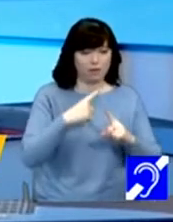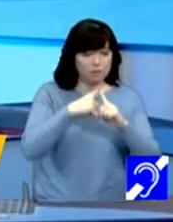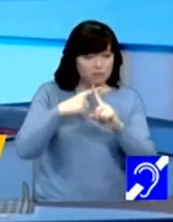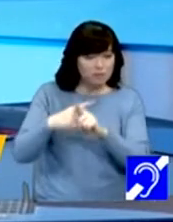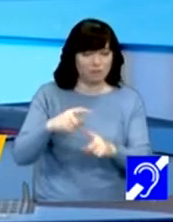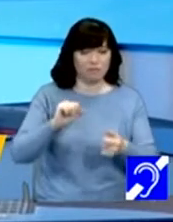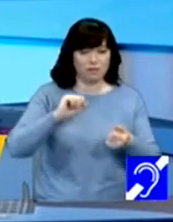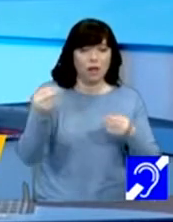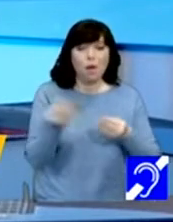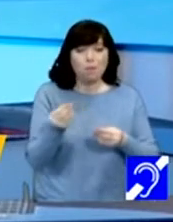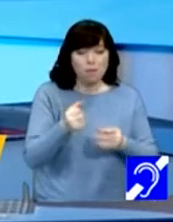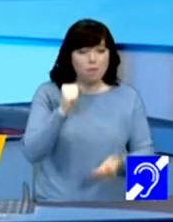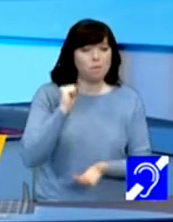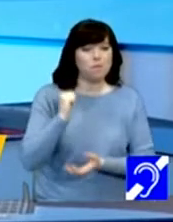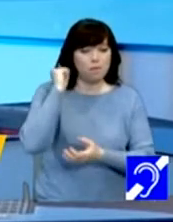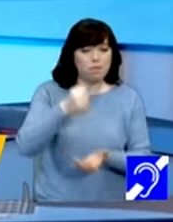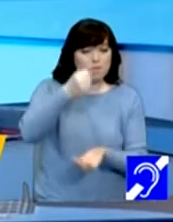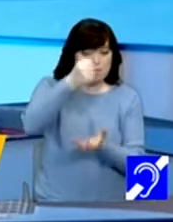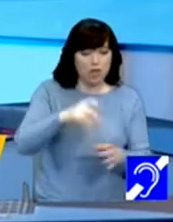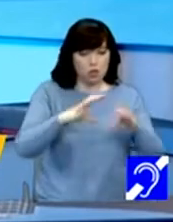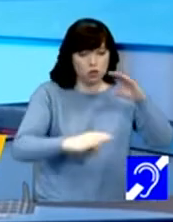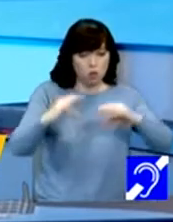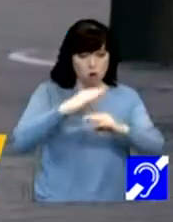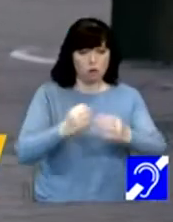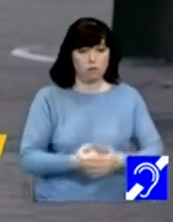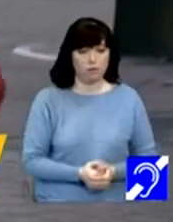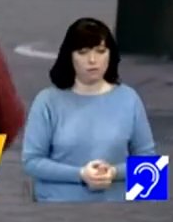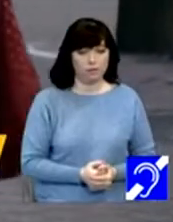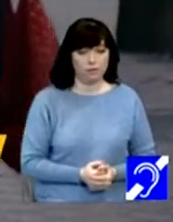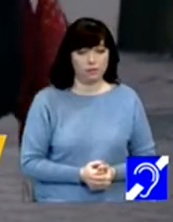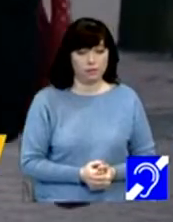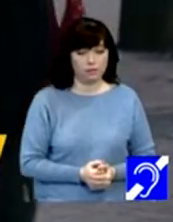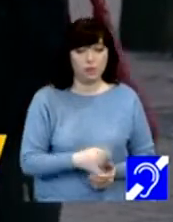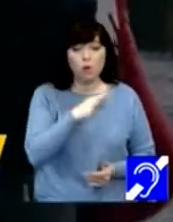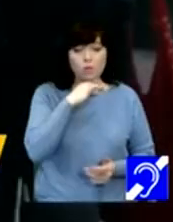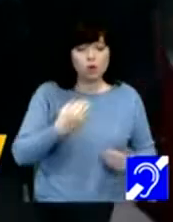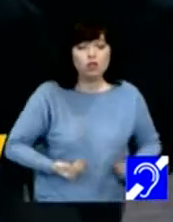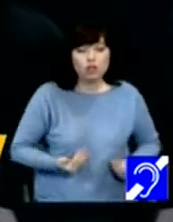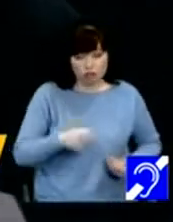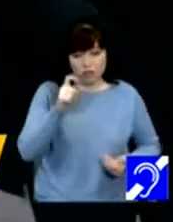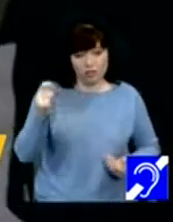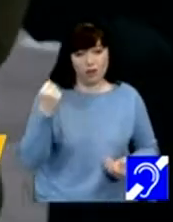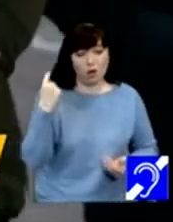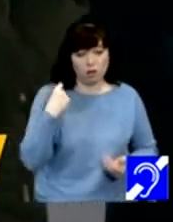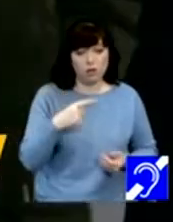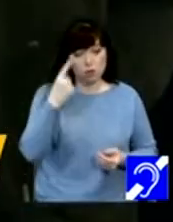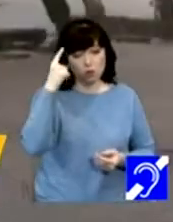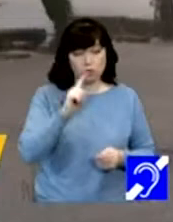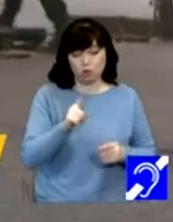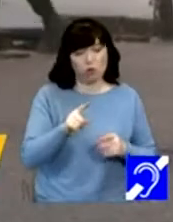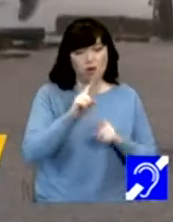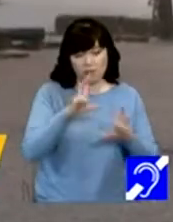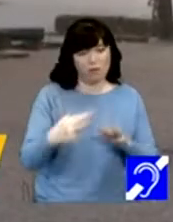de nisip și obstacole metalice antitank. Mulți localnici cred că de această dată nu vor fi